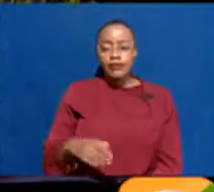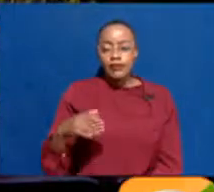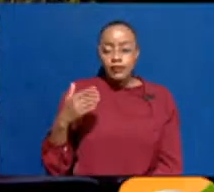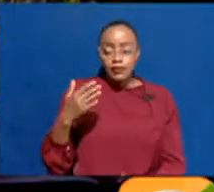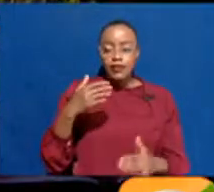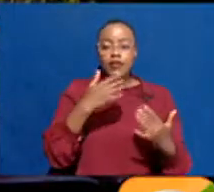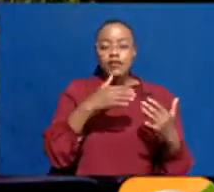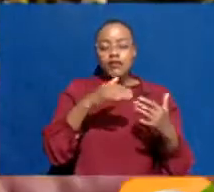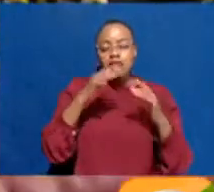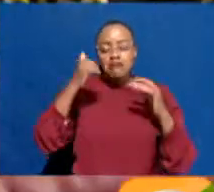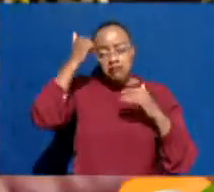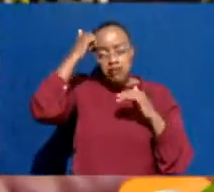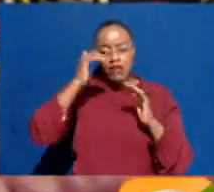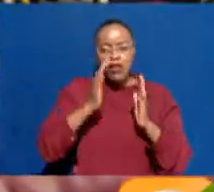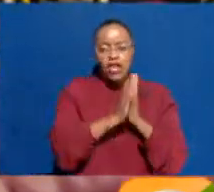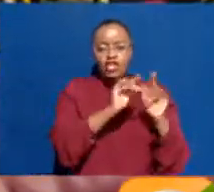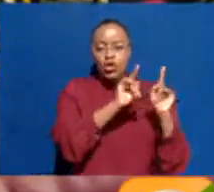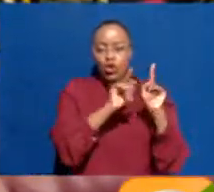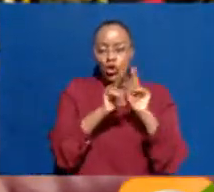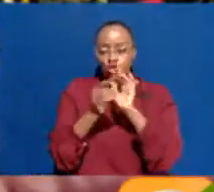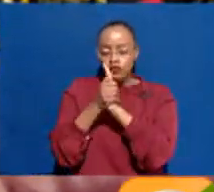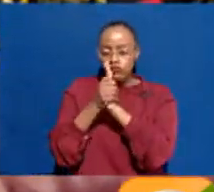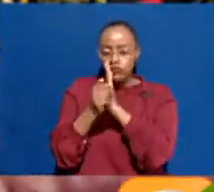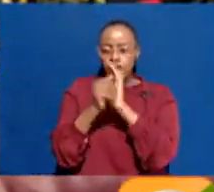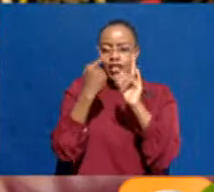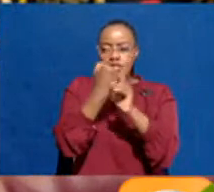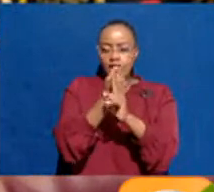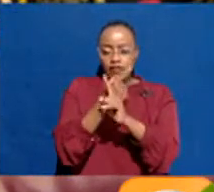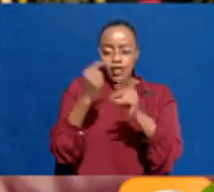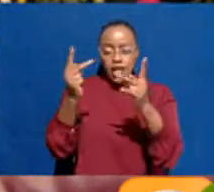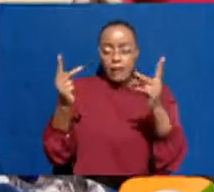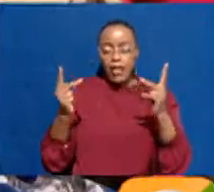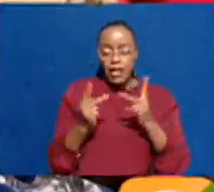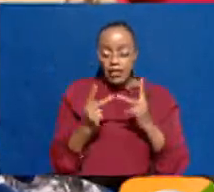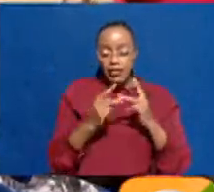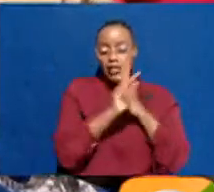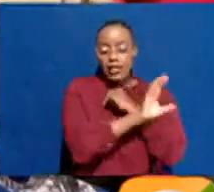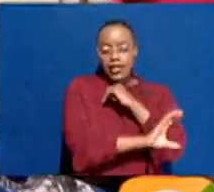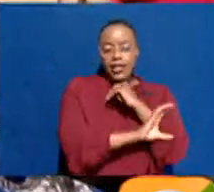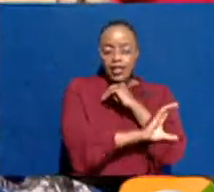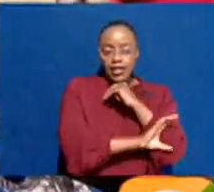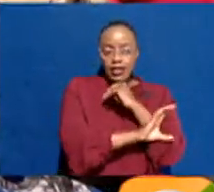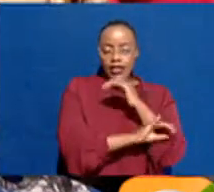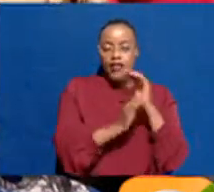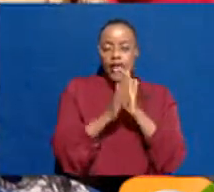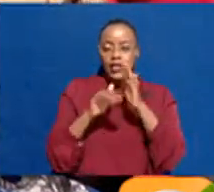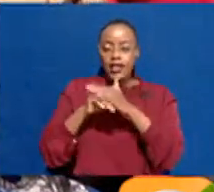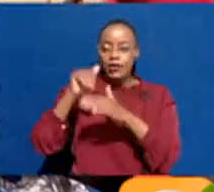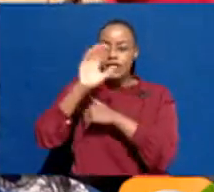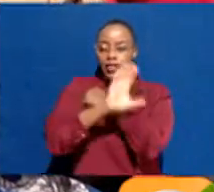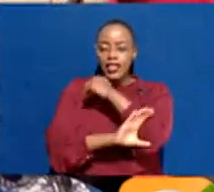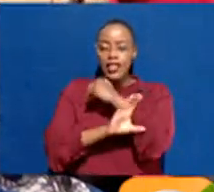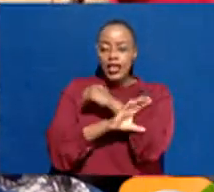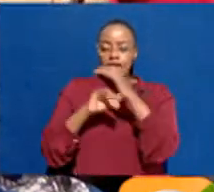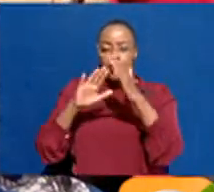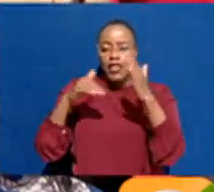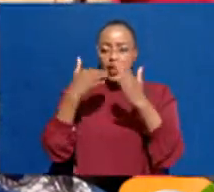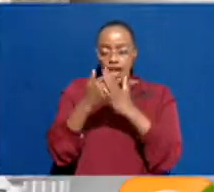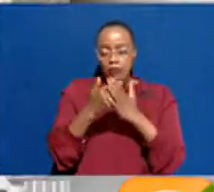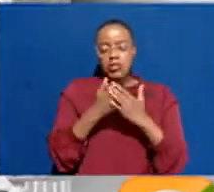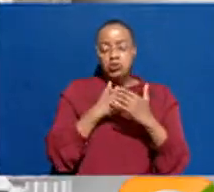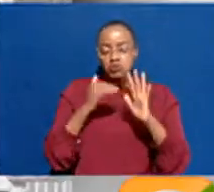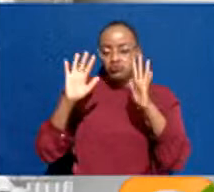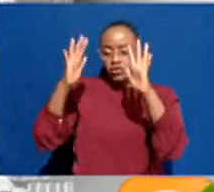Wasanii, wasomi na vigogo kwenye tasnia mbalimbali kutoka Kenya na hata nje ya nchi walifika kumuenzi